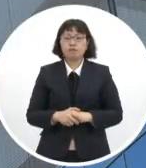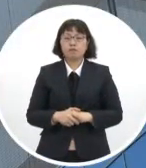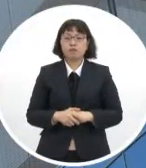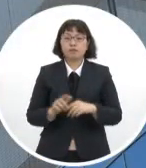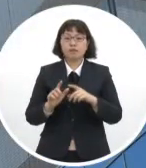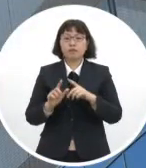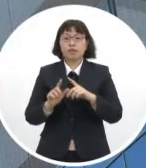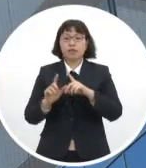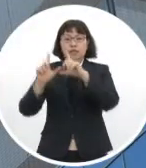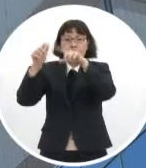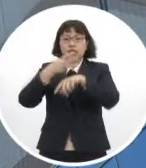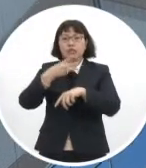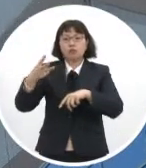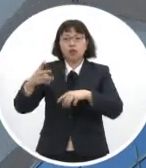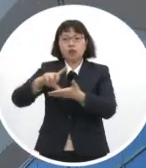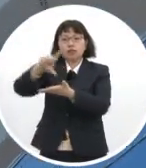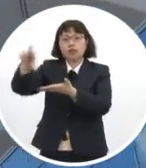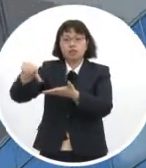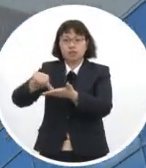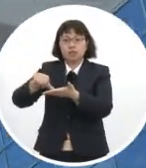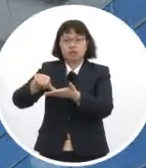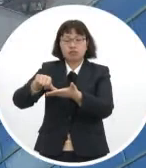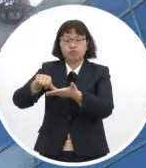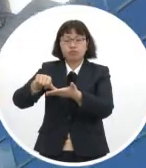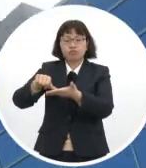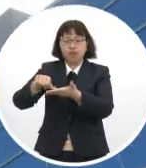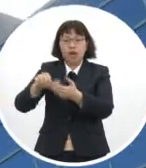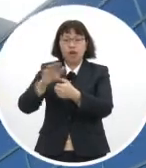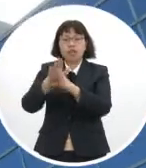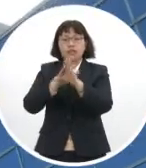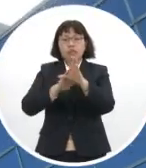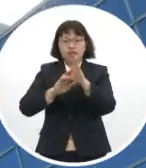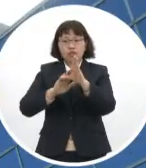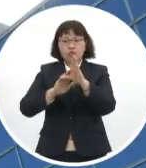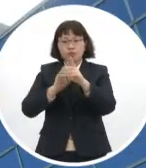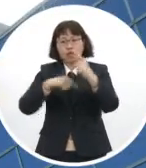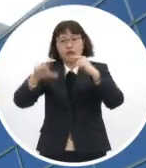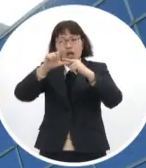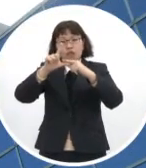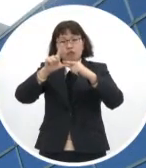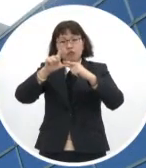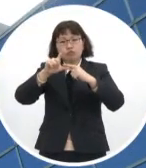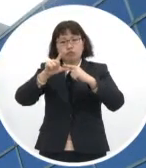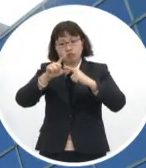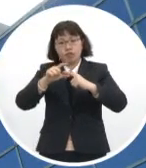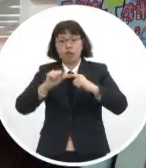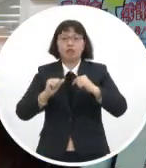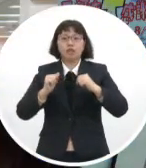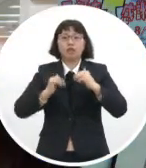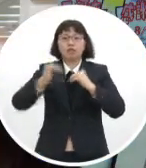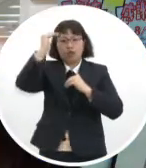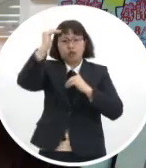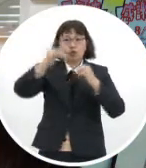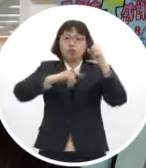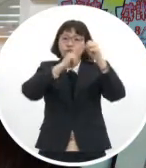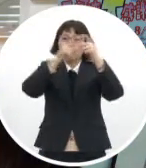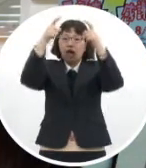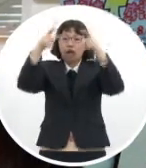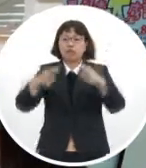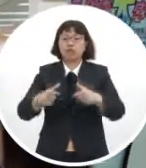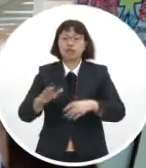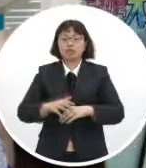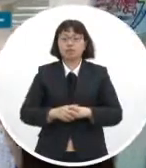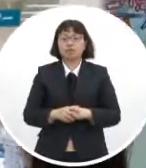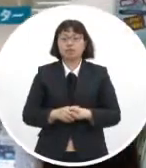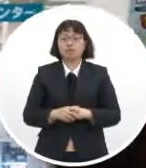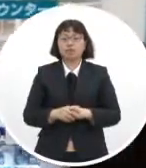東三河地域の振興は愛知県のさらなる飛躍に向けた大きな柱です。 東